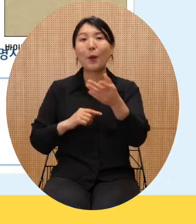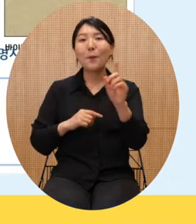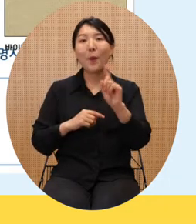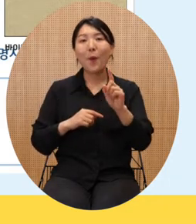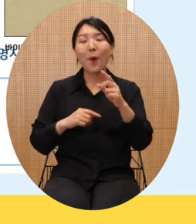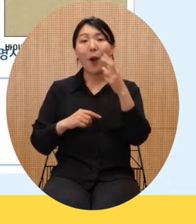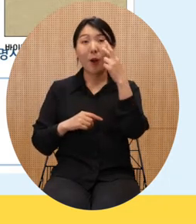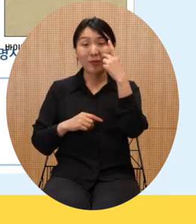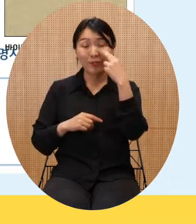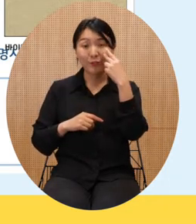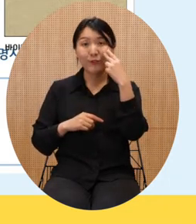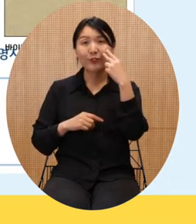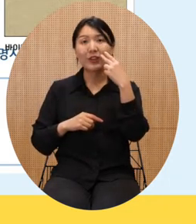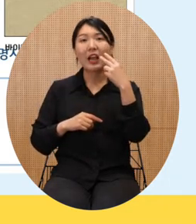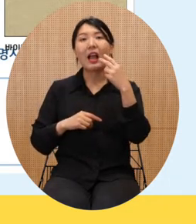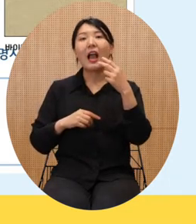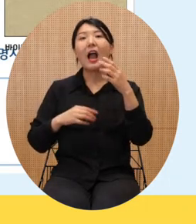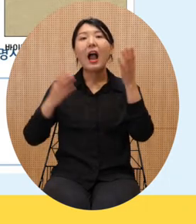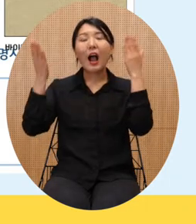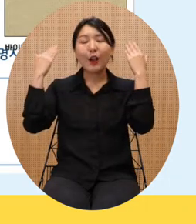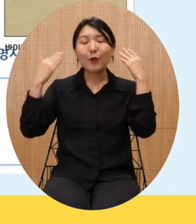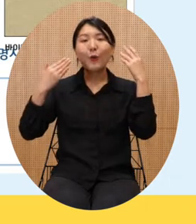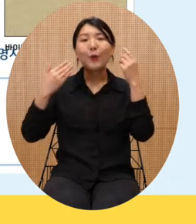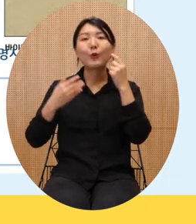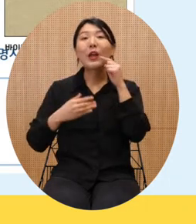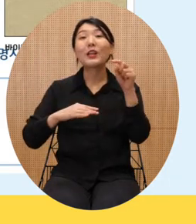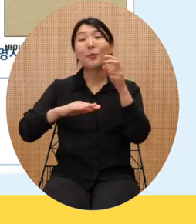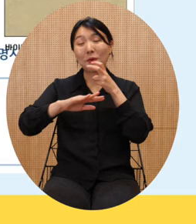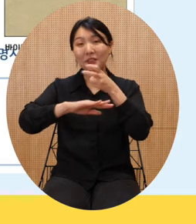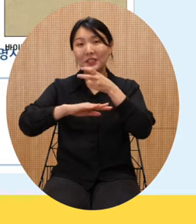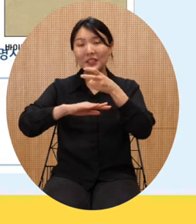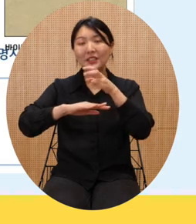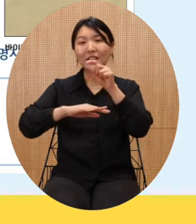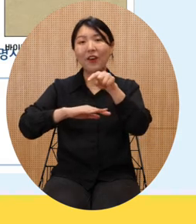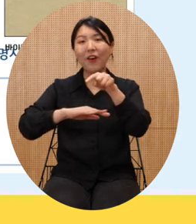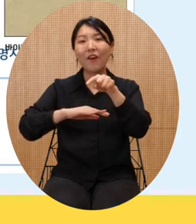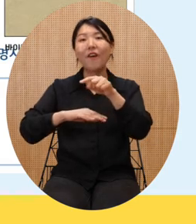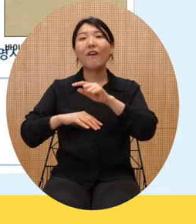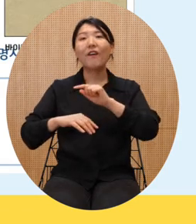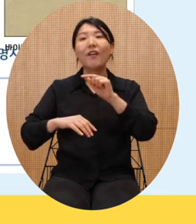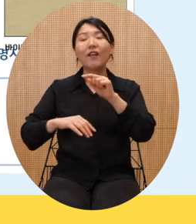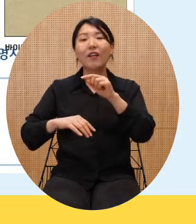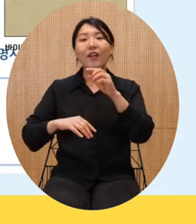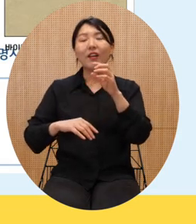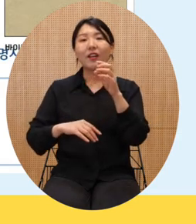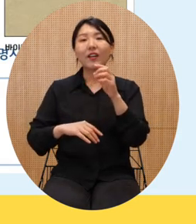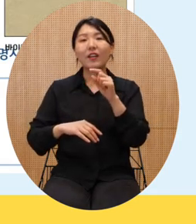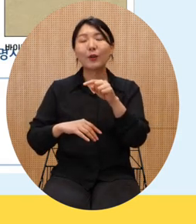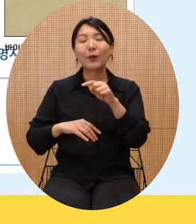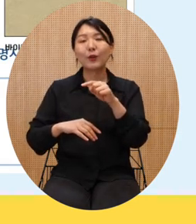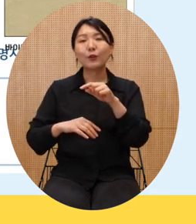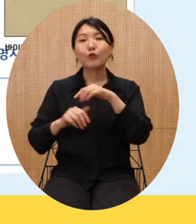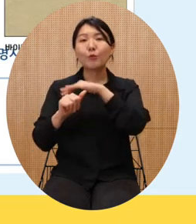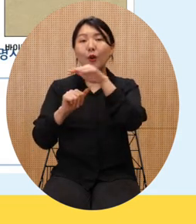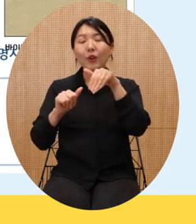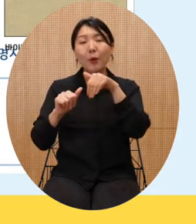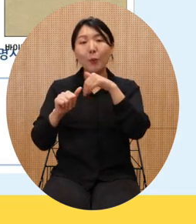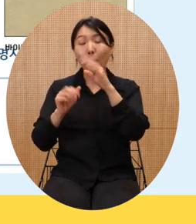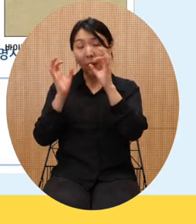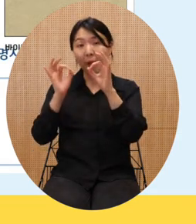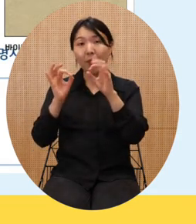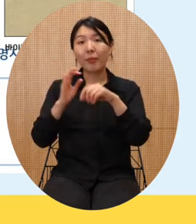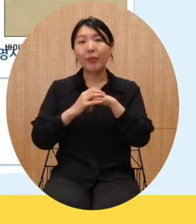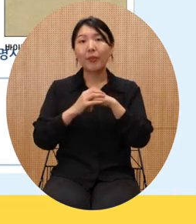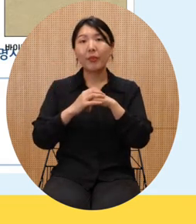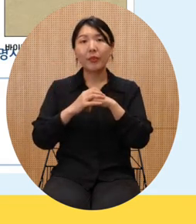차라리 얘기하는 얘기 중에 하나입니다만, 미국의 스쿨버스, 노란색 스쿨버스는 그걸 작동하는 기재가